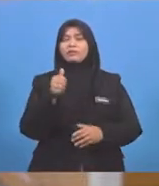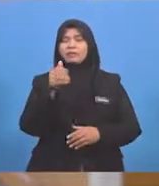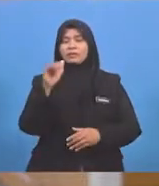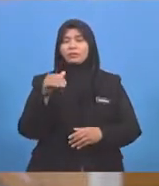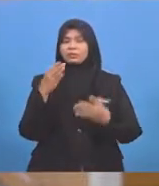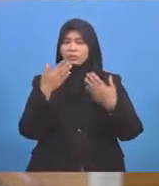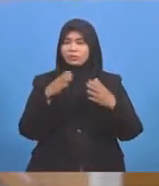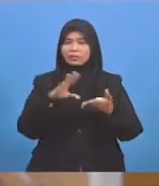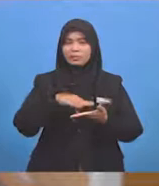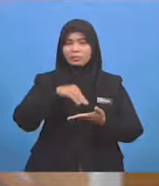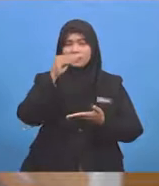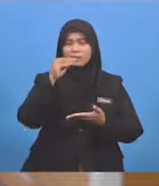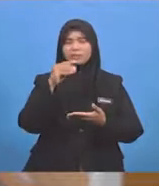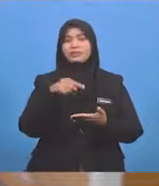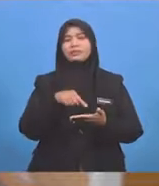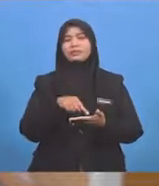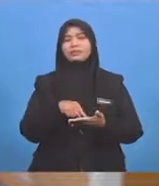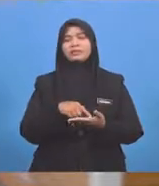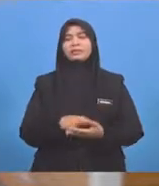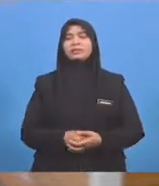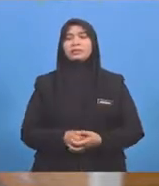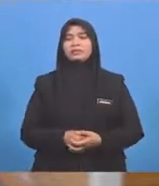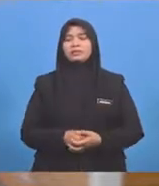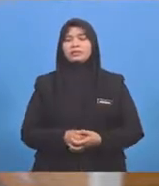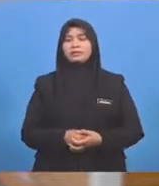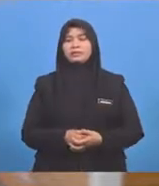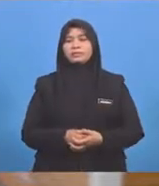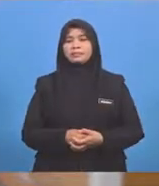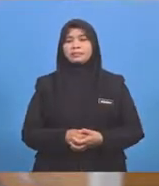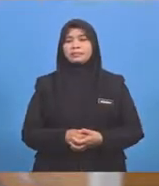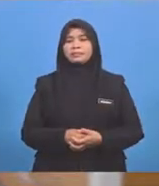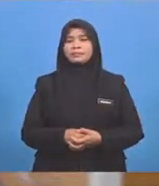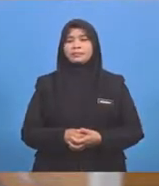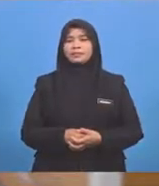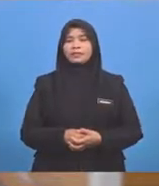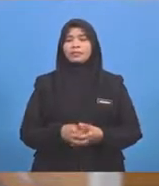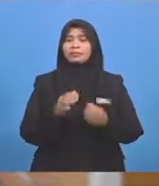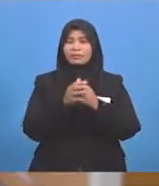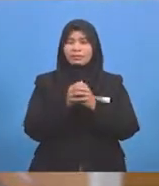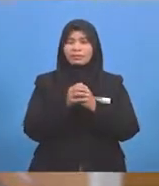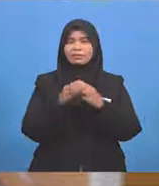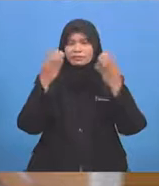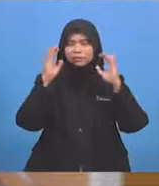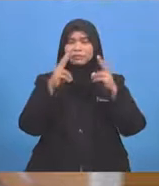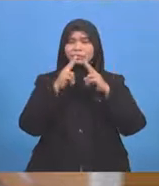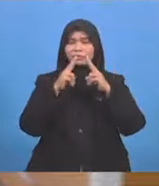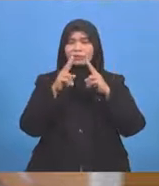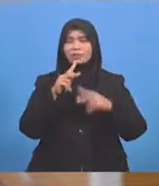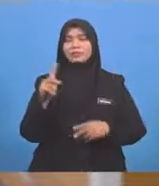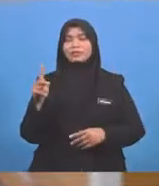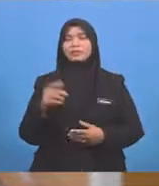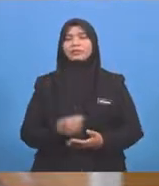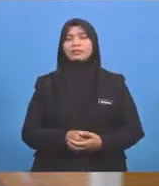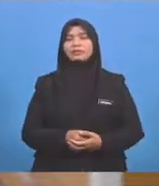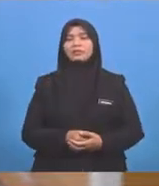dah belajar subtopik 4.1 dan 4.2, tahniah cikgu ucapkan kerana anda